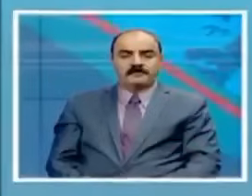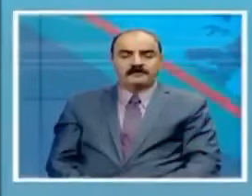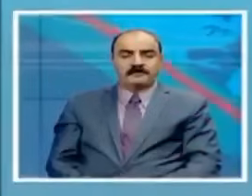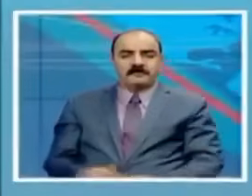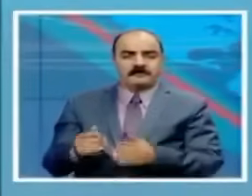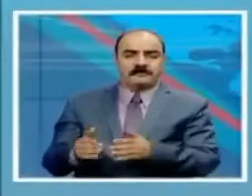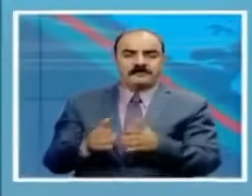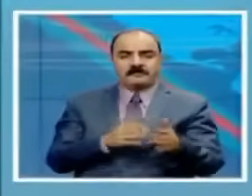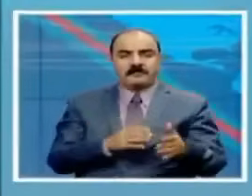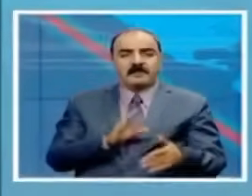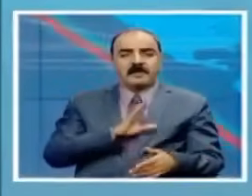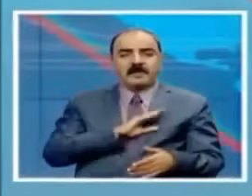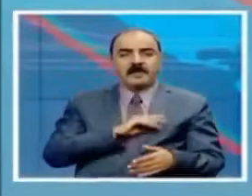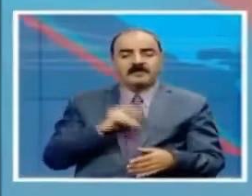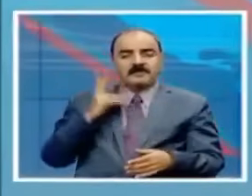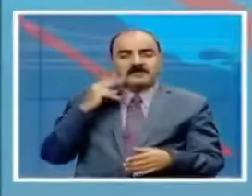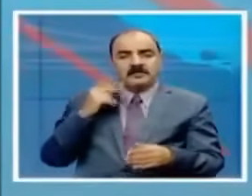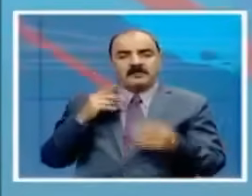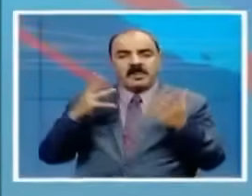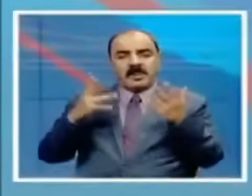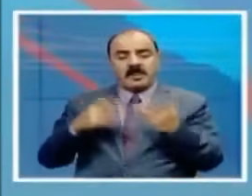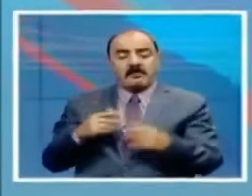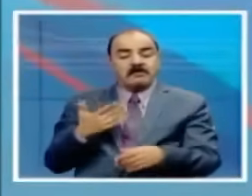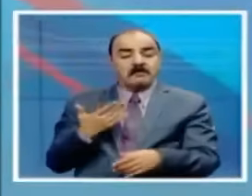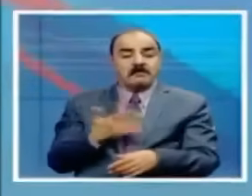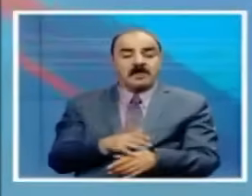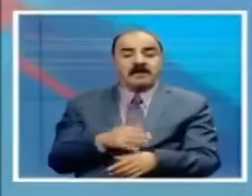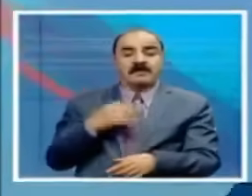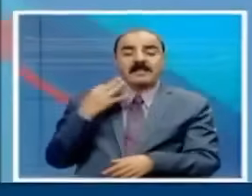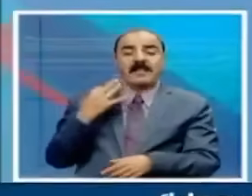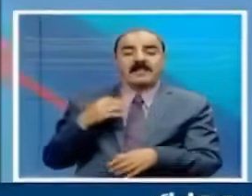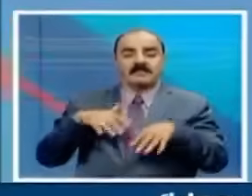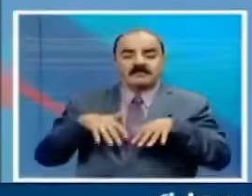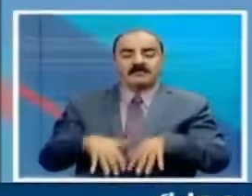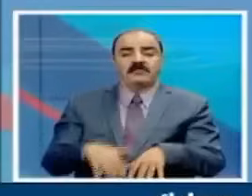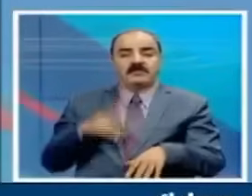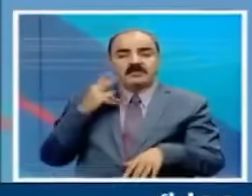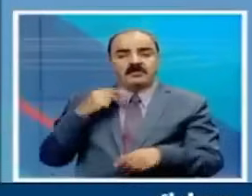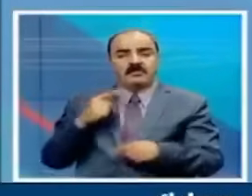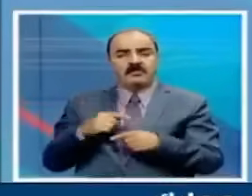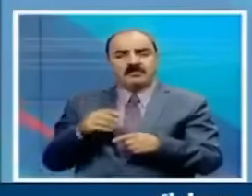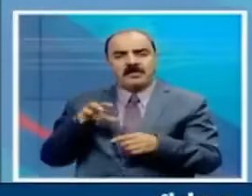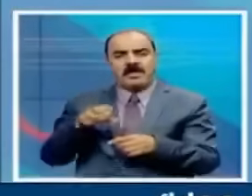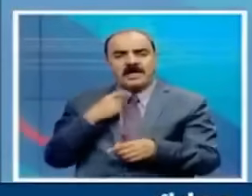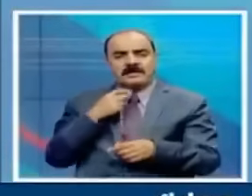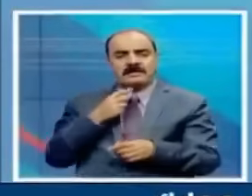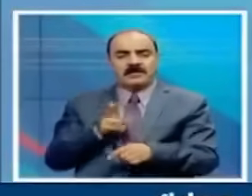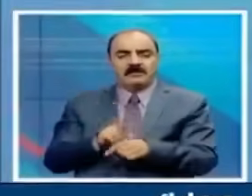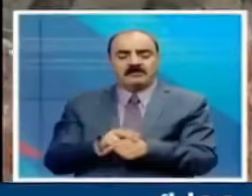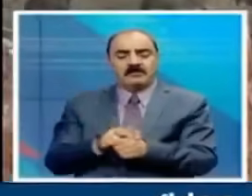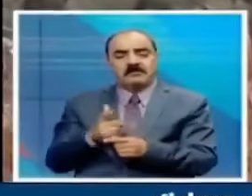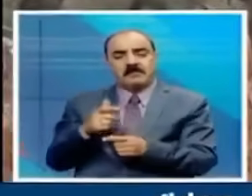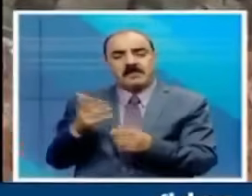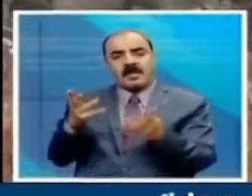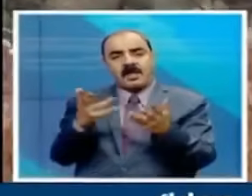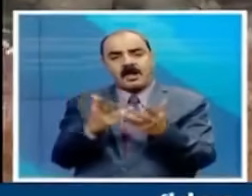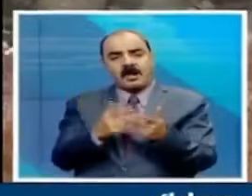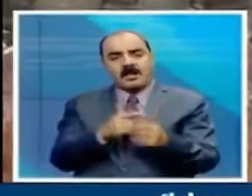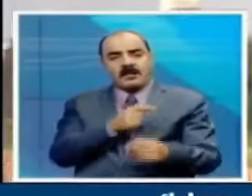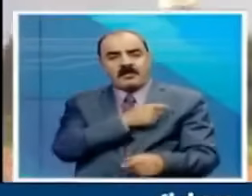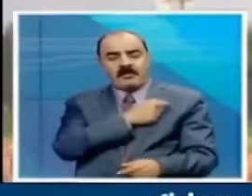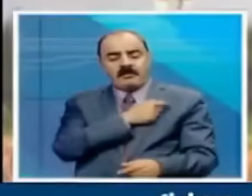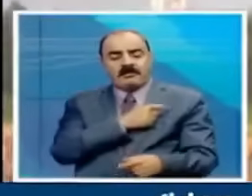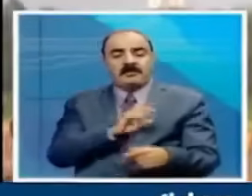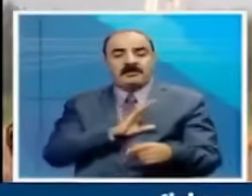على جانب آخر، أعلن جيش الاحتلال الإسرائيلي مقتل 3 جنود إسرائيليين في معارك بقطاع غزة، وأشار إلى أن عدد القتلى من